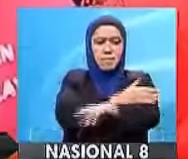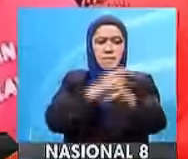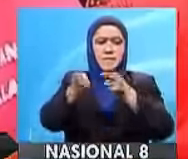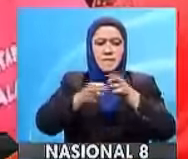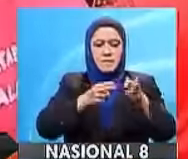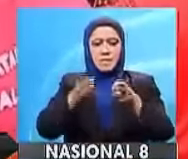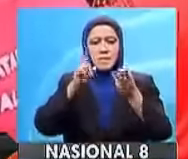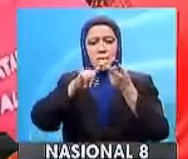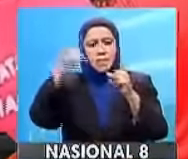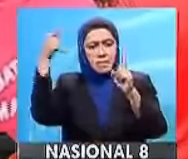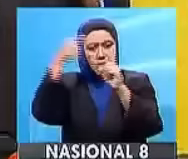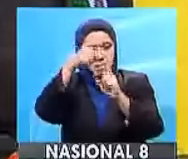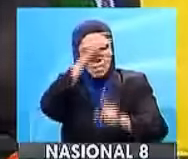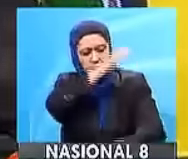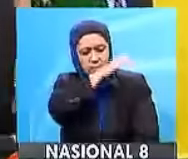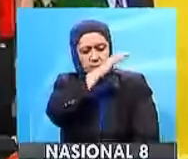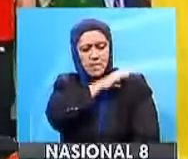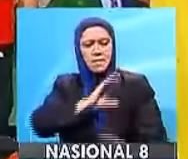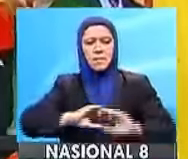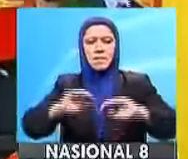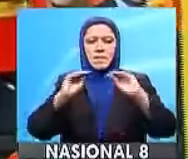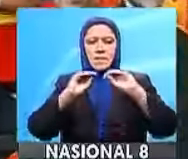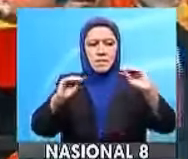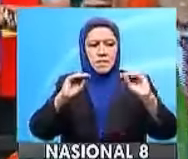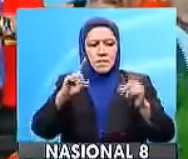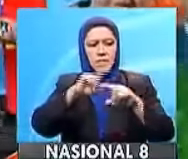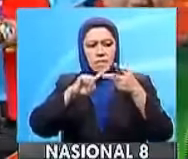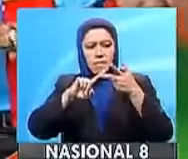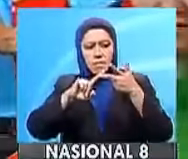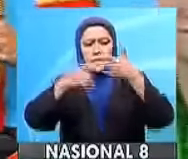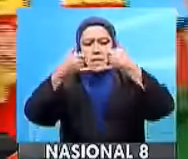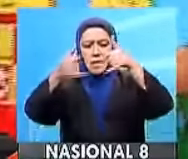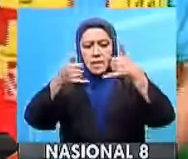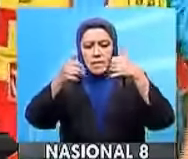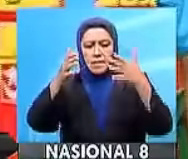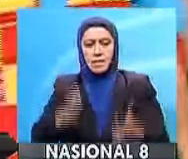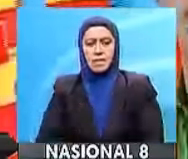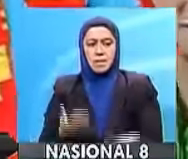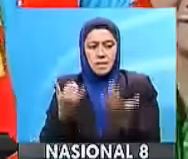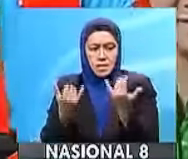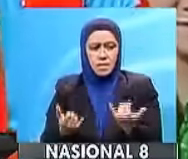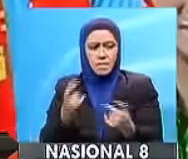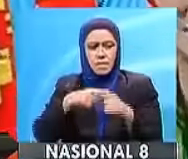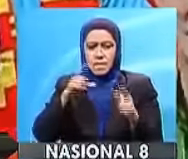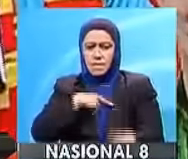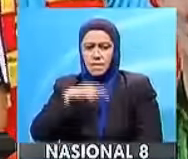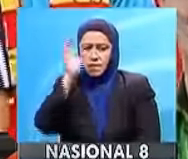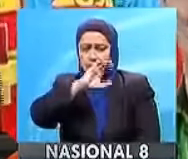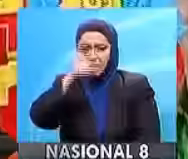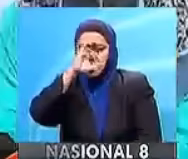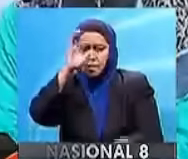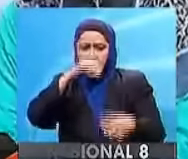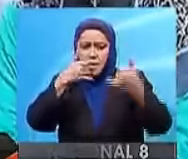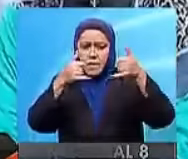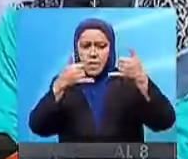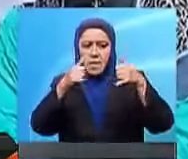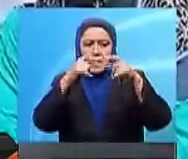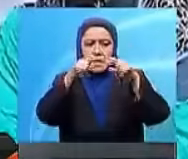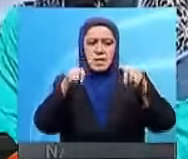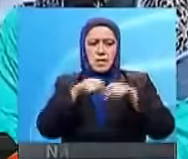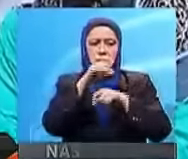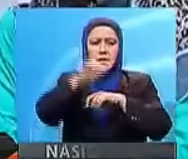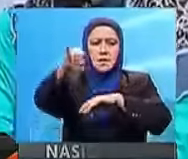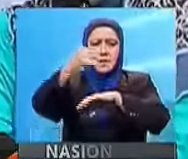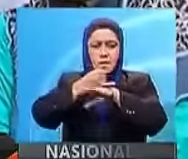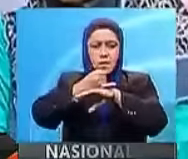kejurulatihan sehingga ke pemain dan sedang meneliti beberapa lagi pemain-pemain tempatan dan import yang mampu bersama pasukan untuk